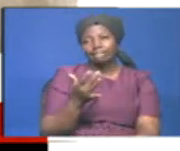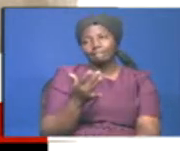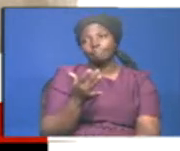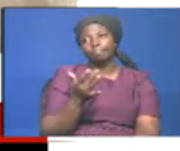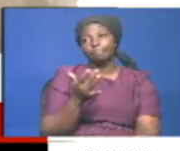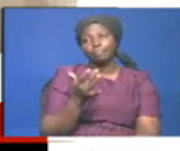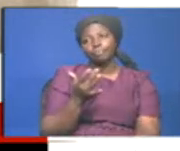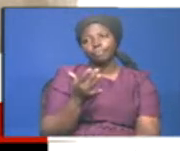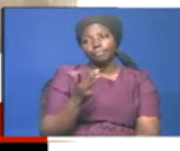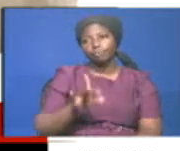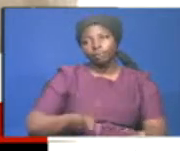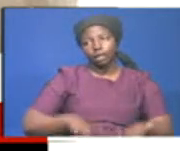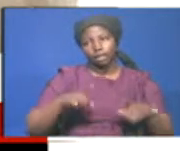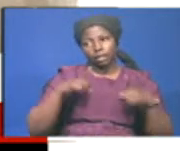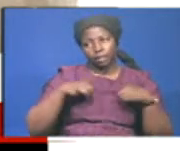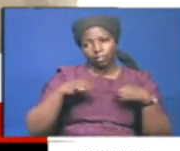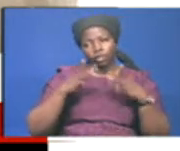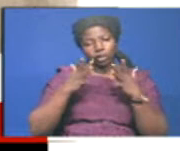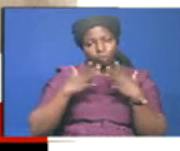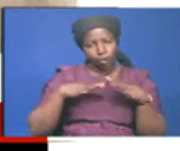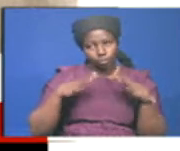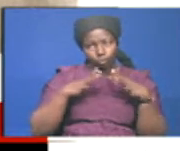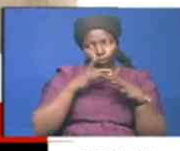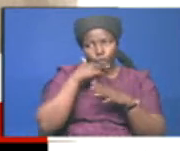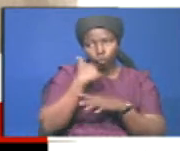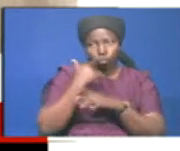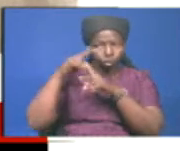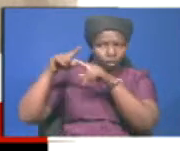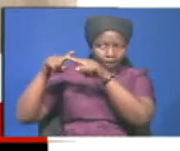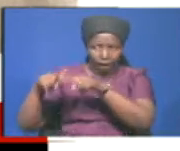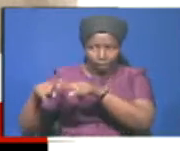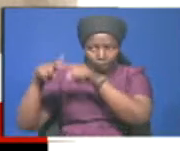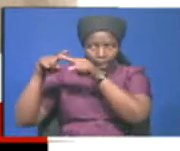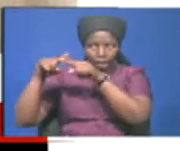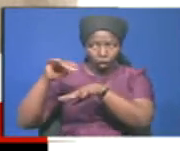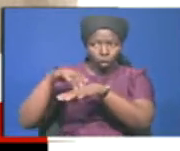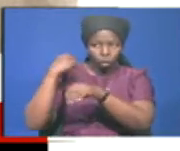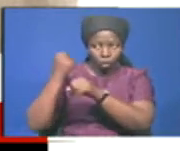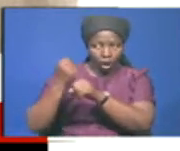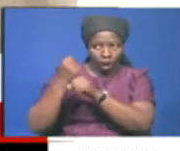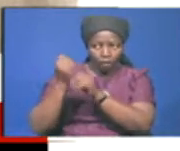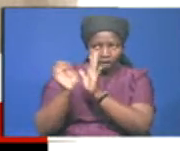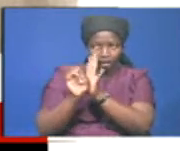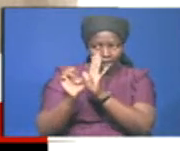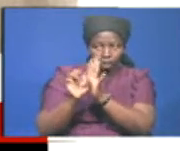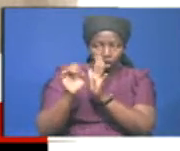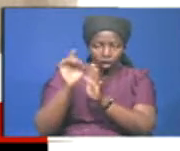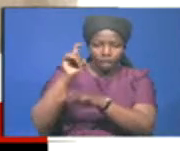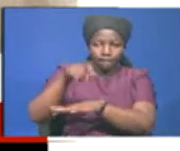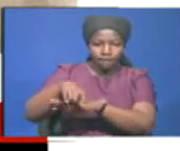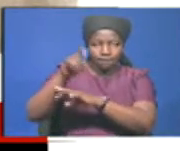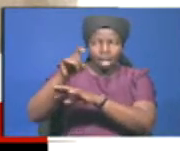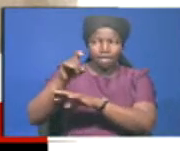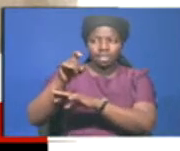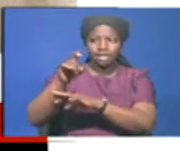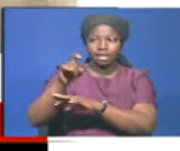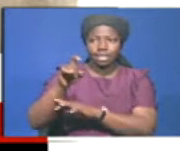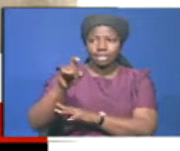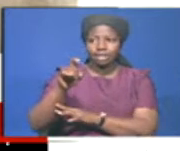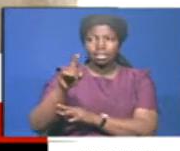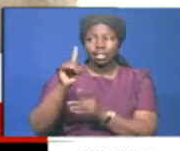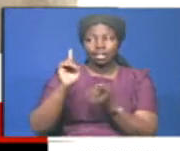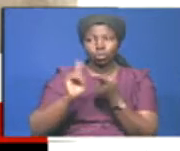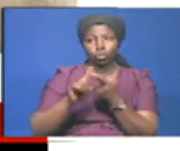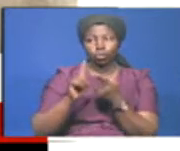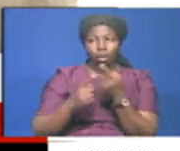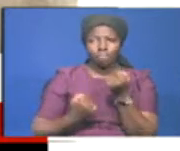kudhuru maisha ya wale binadamu wanaotegemea kazi kama uvuvi kwa kuhimidi maisha